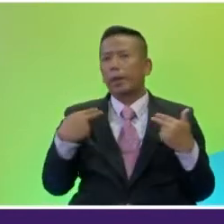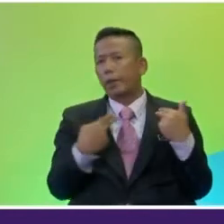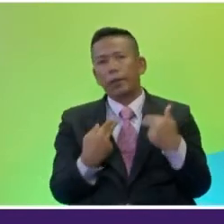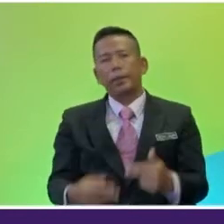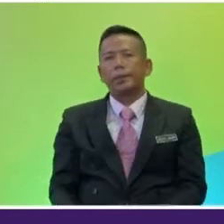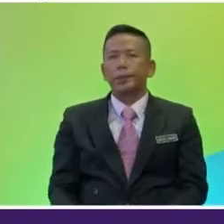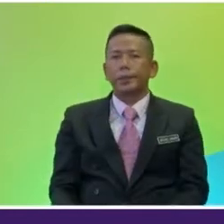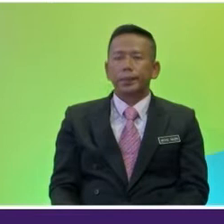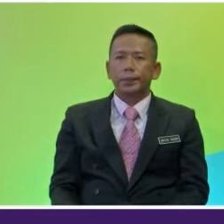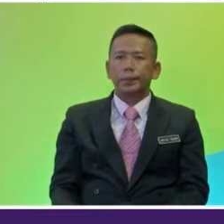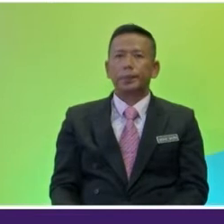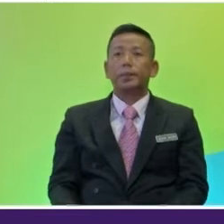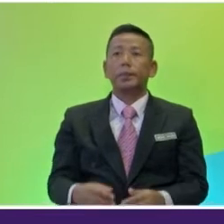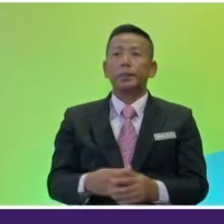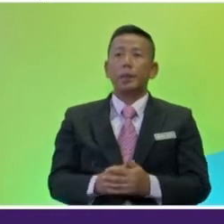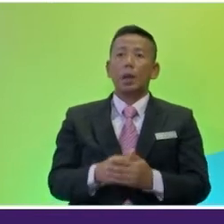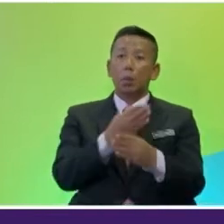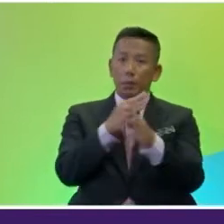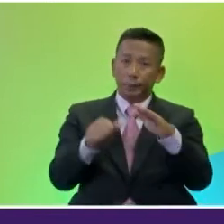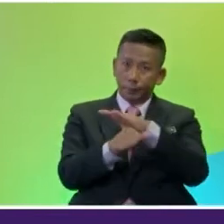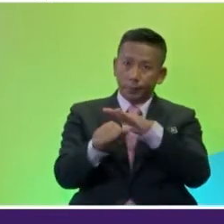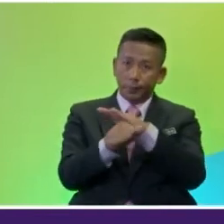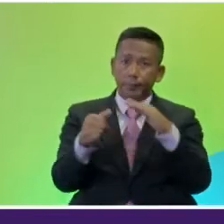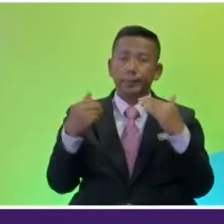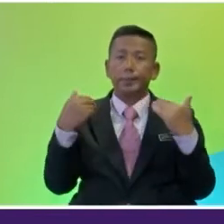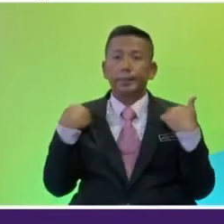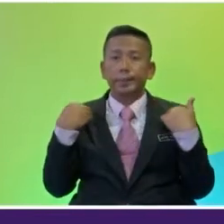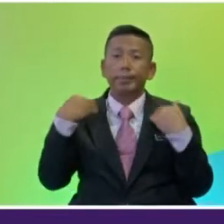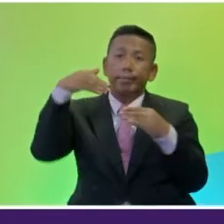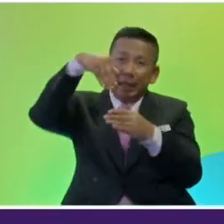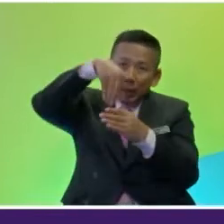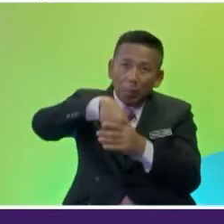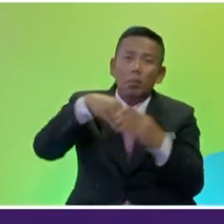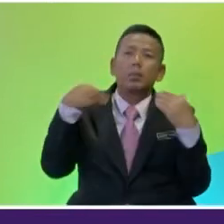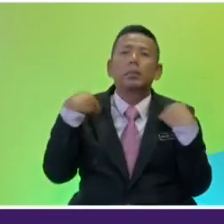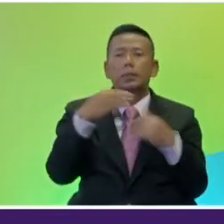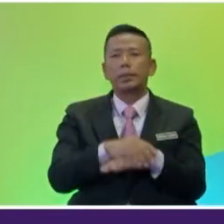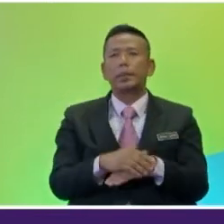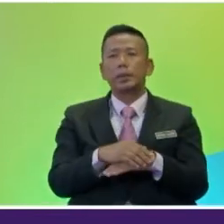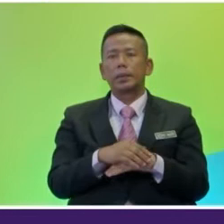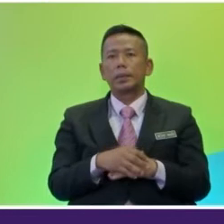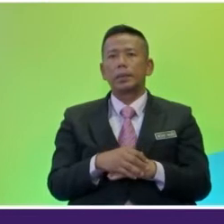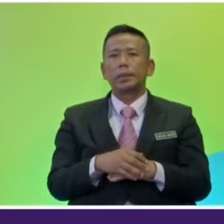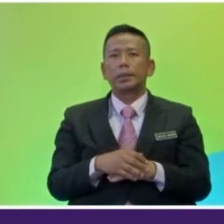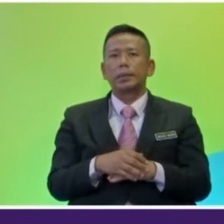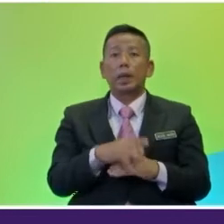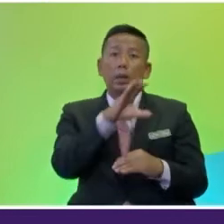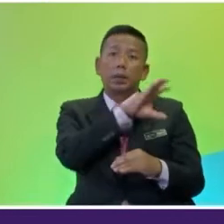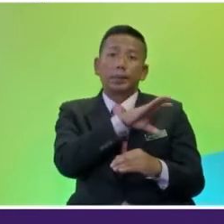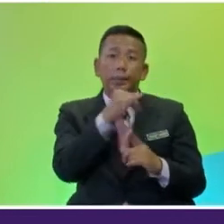rumputlah terdiri dari pada benang es ini klik dan juga lapisan roti mereka lihat ciri